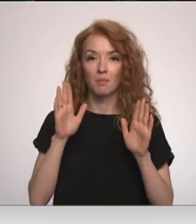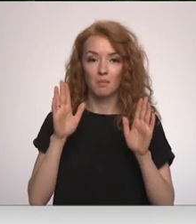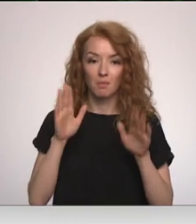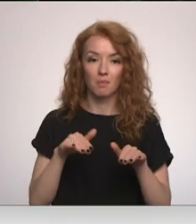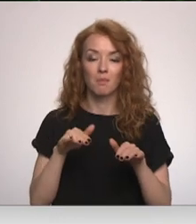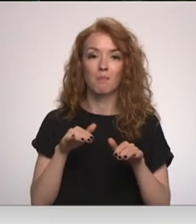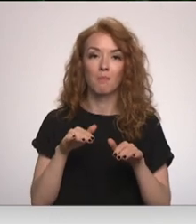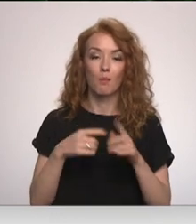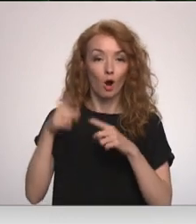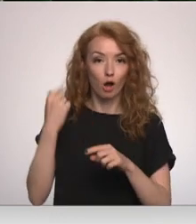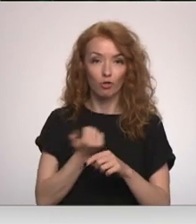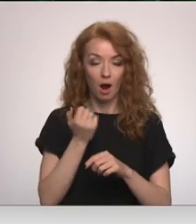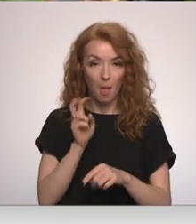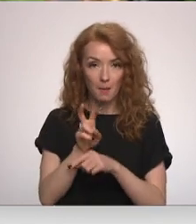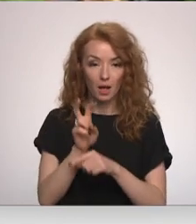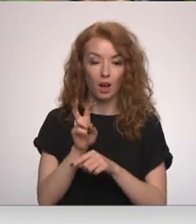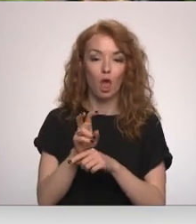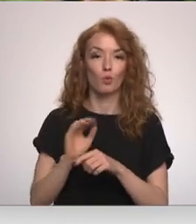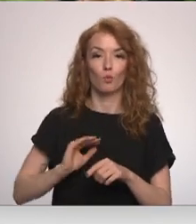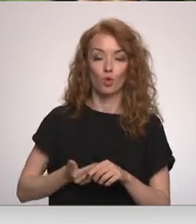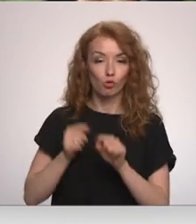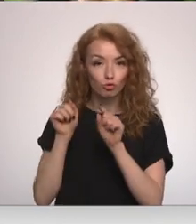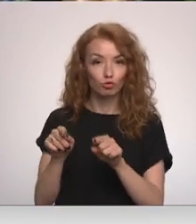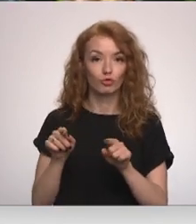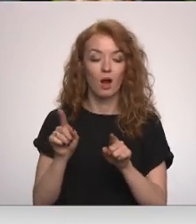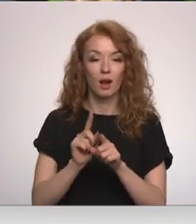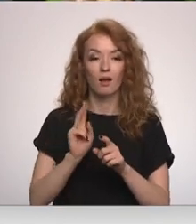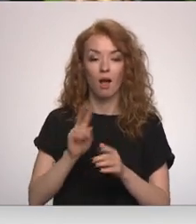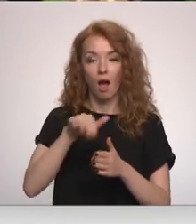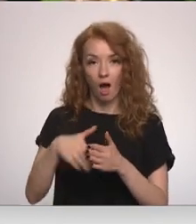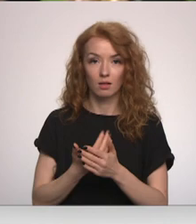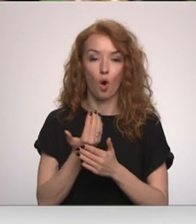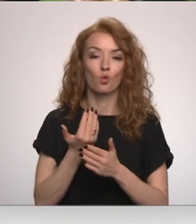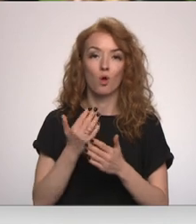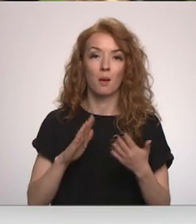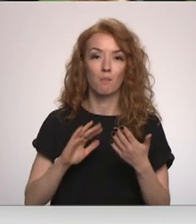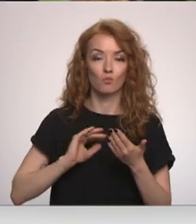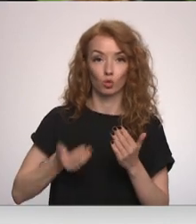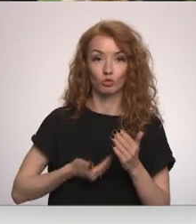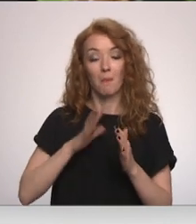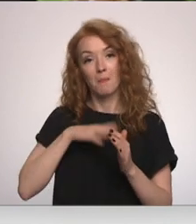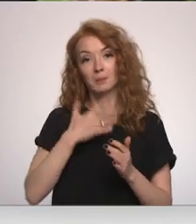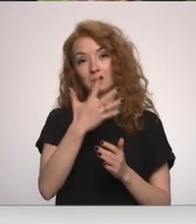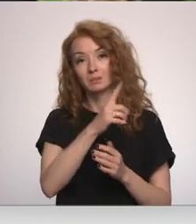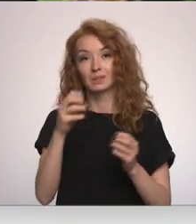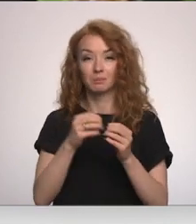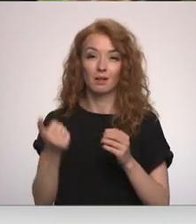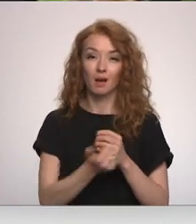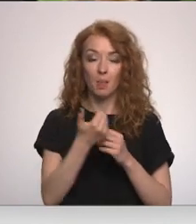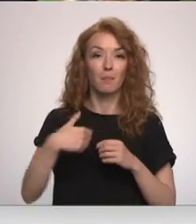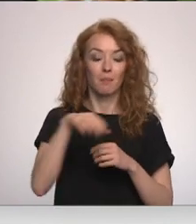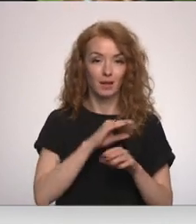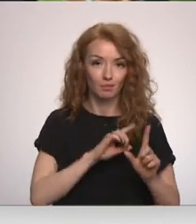gada apmeklējumu Gaļānu muižā. Mēs jau veidoņās projekti, kā atjaunotu Gaļānu muižu. Paīs gadi 5-10 mēs jau